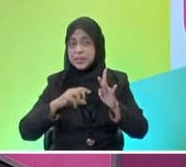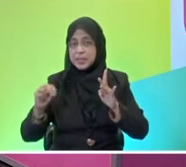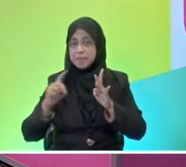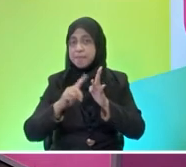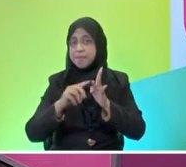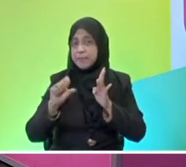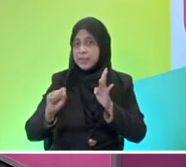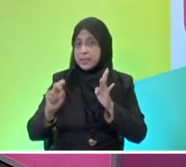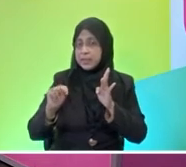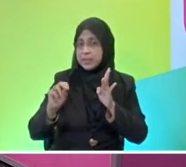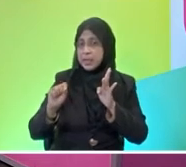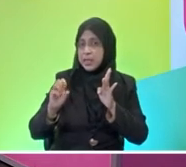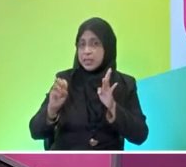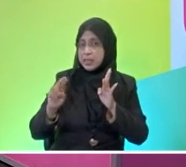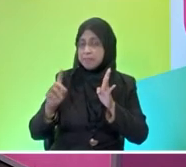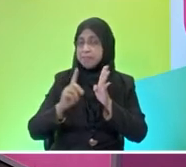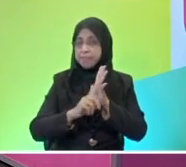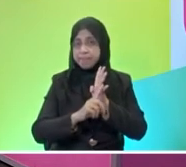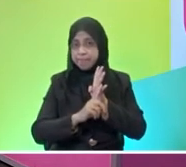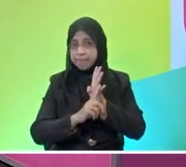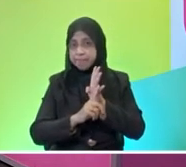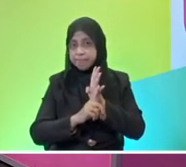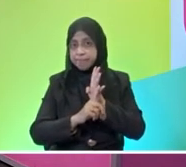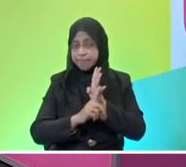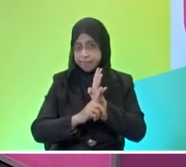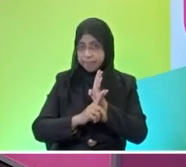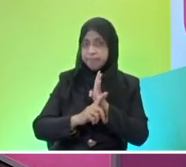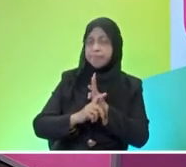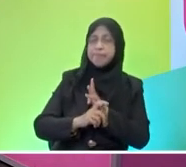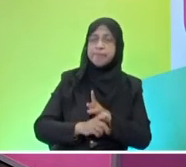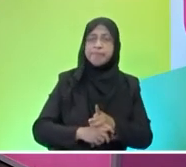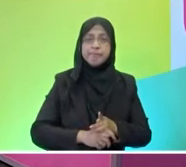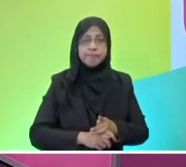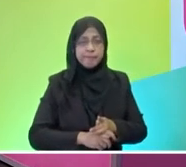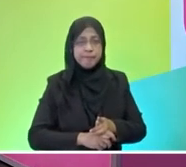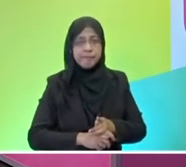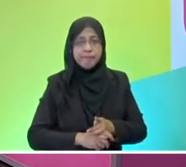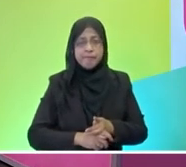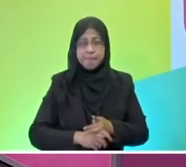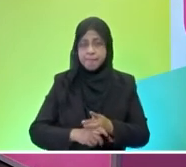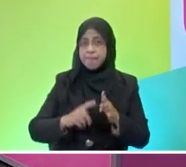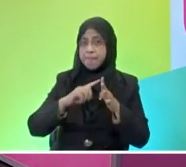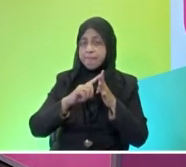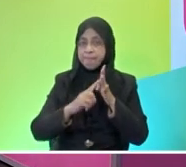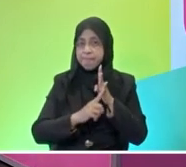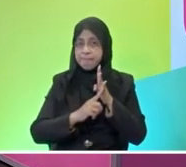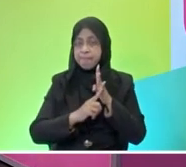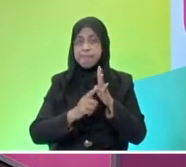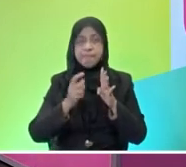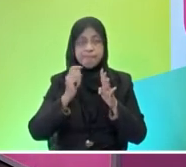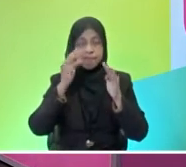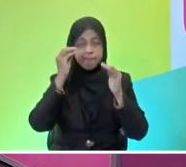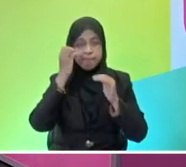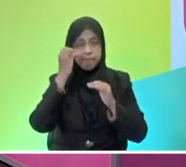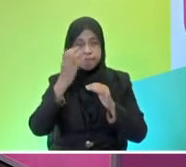jangan lupa pula masukkan elemen-elemen tersebut oke nah tersebut adalah elemen yang penting lah dalam pelajaran